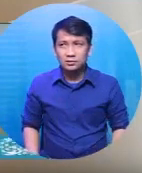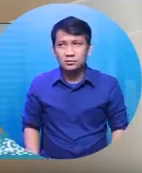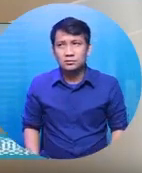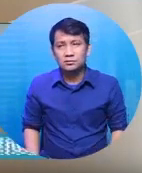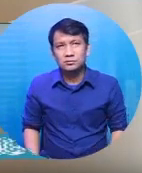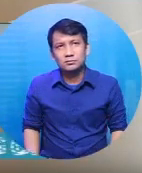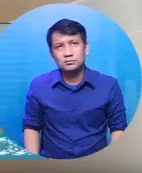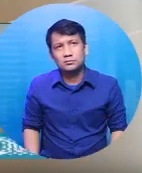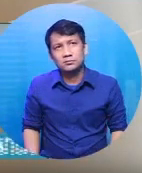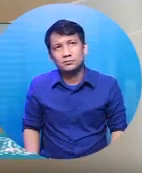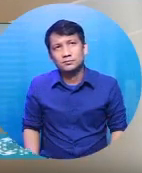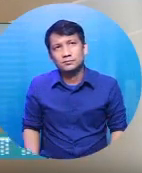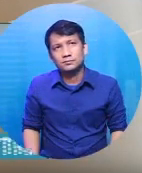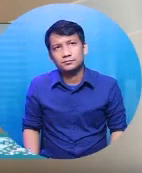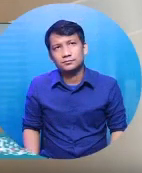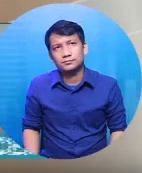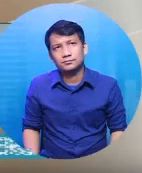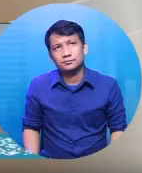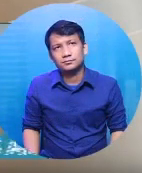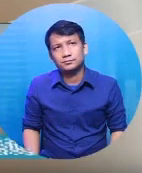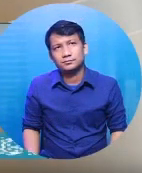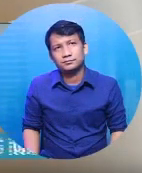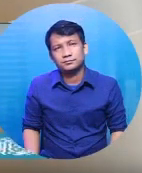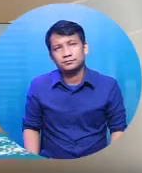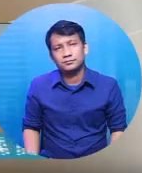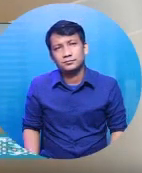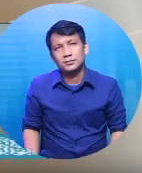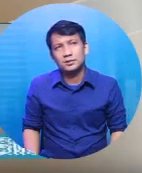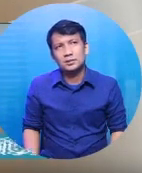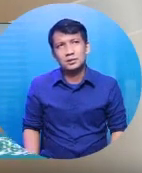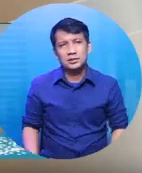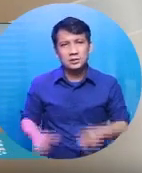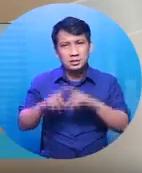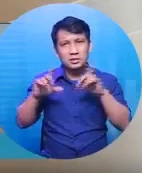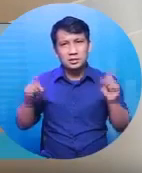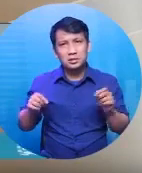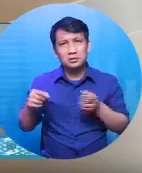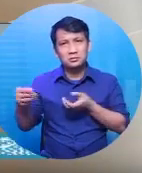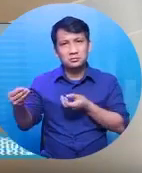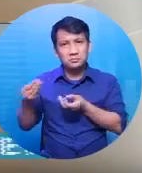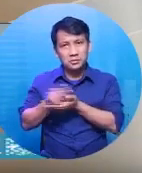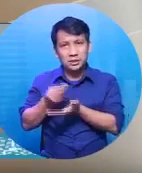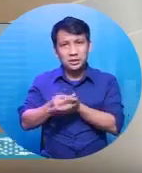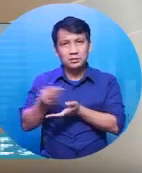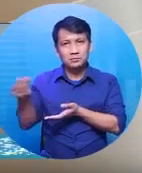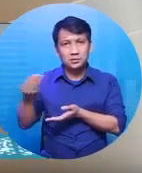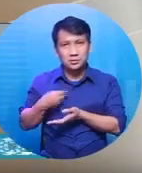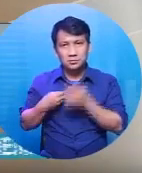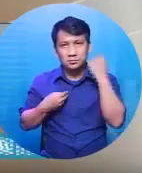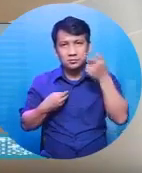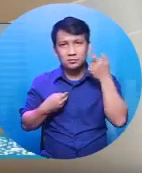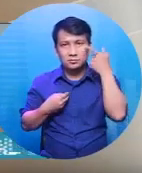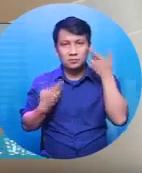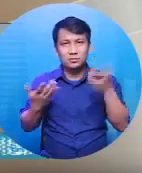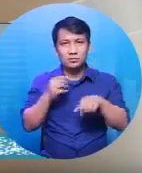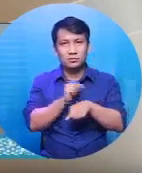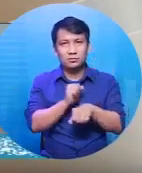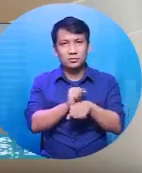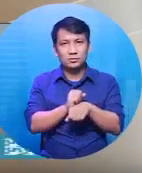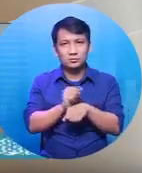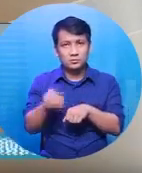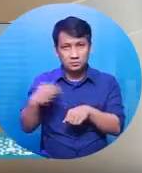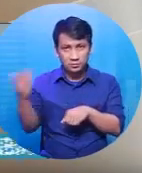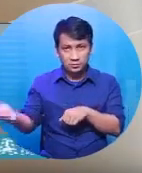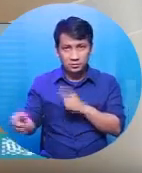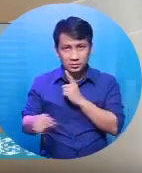Nay. Sir. Unemployment check. Ibig sabihin, check ay galing sa gobyerno na binibigay sa mga walang trabaho. Dapat, Nay, magbibigay din siya